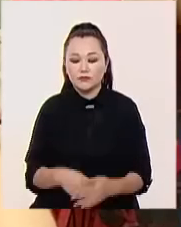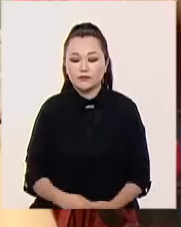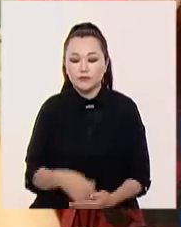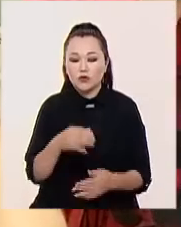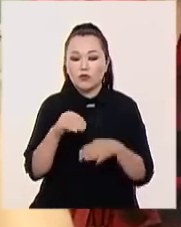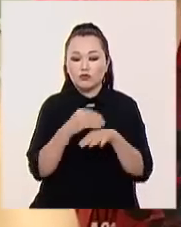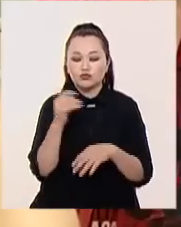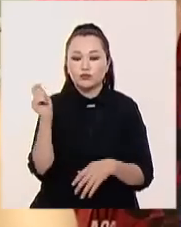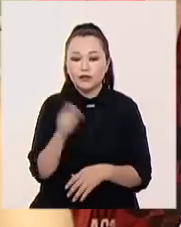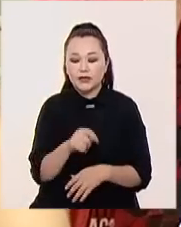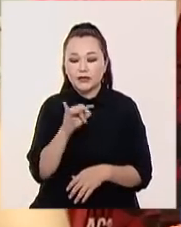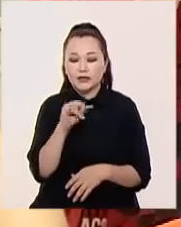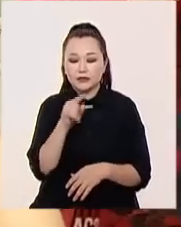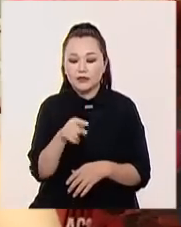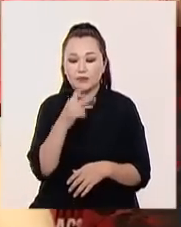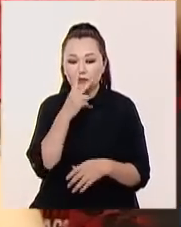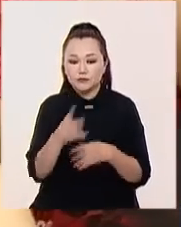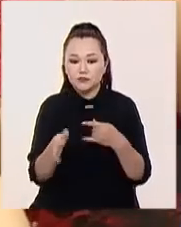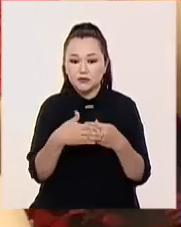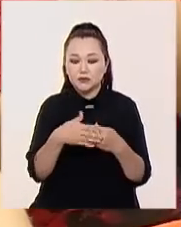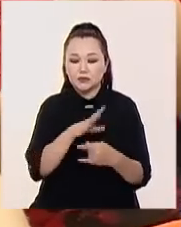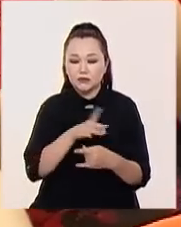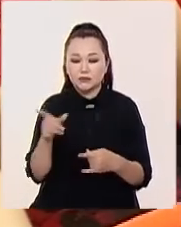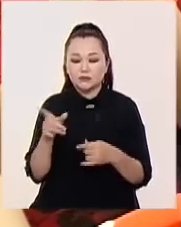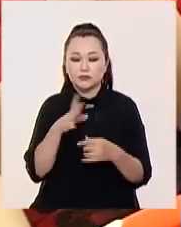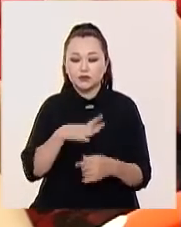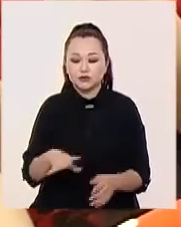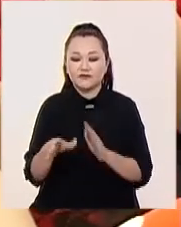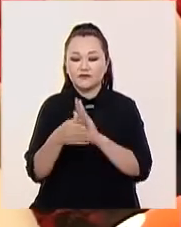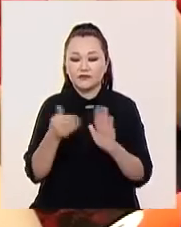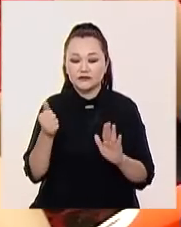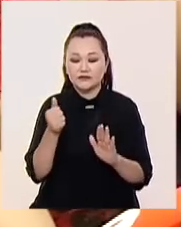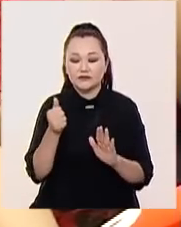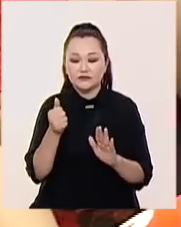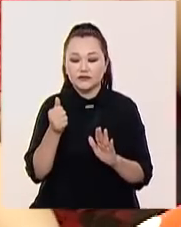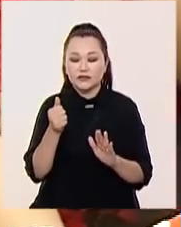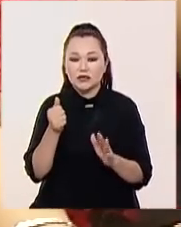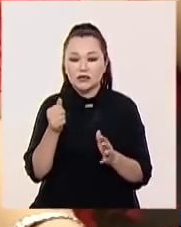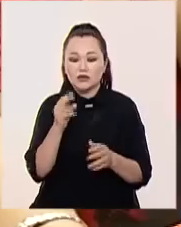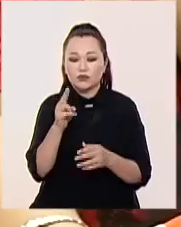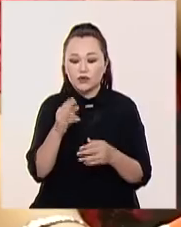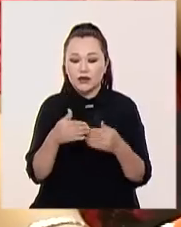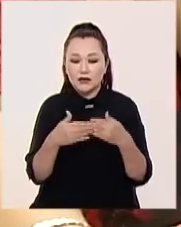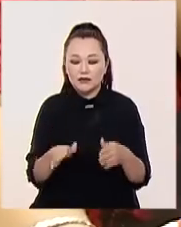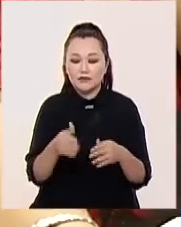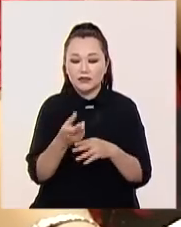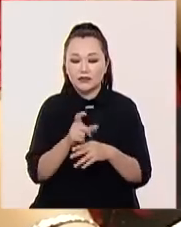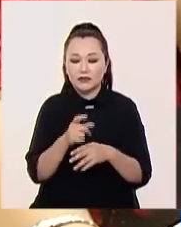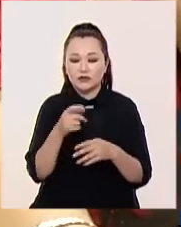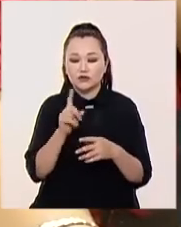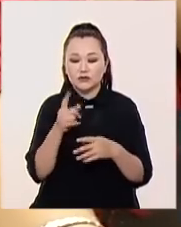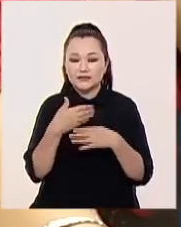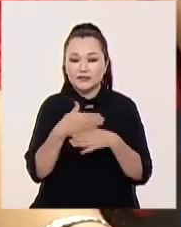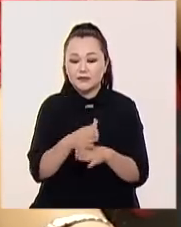Муж приехал, и там было закрыто. Ему пришлось вызвать, кто открывает эту дверь, чтобы